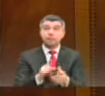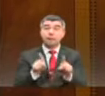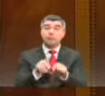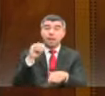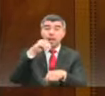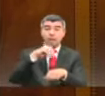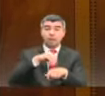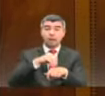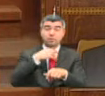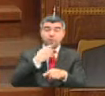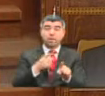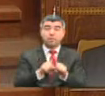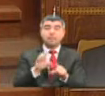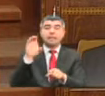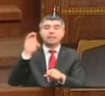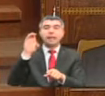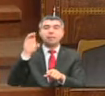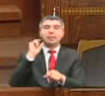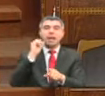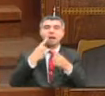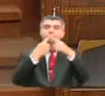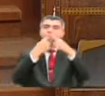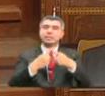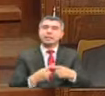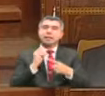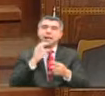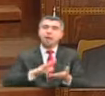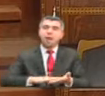المالي للدار البيضاء ومواكبته.